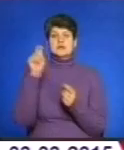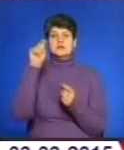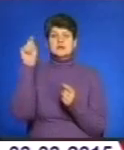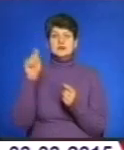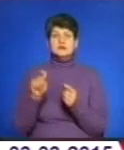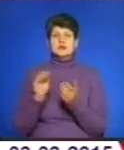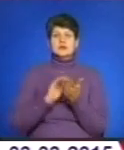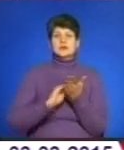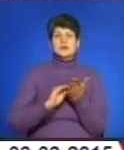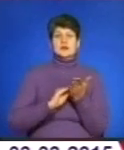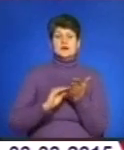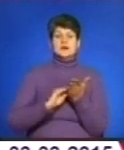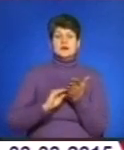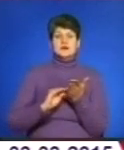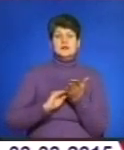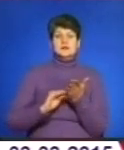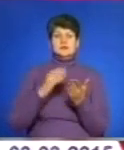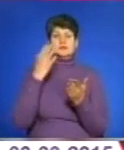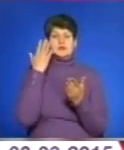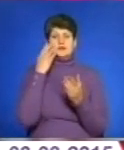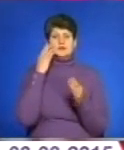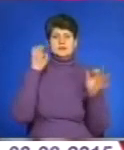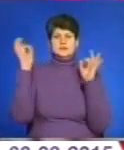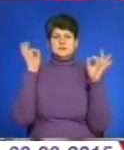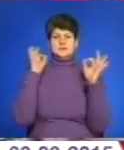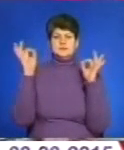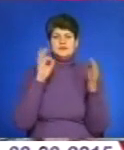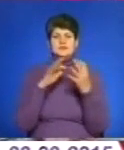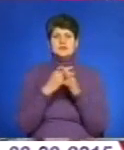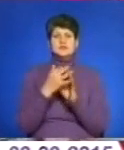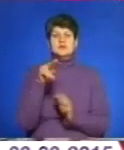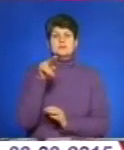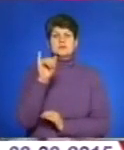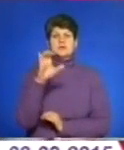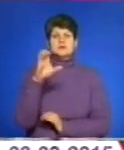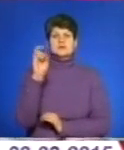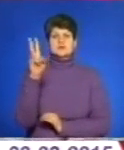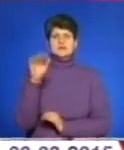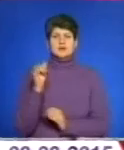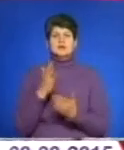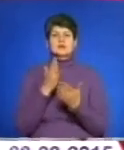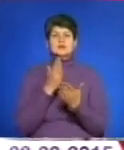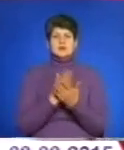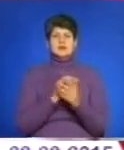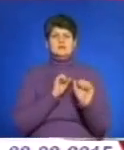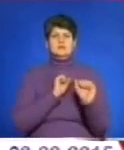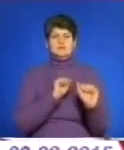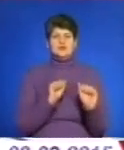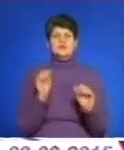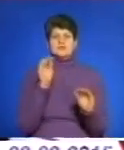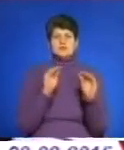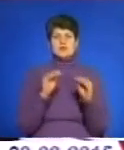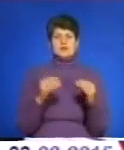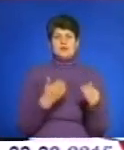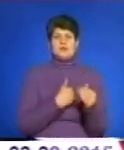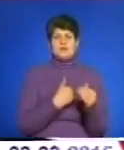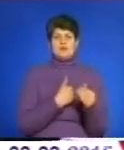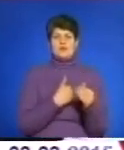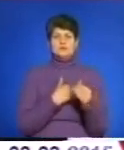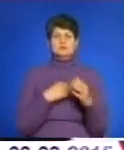написана під свист ворожої артилерії в селищі Піски, де Борис тримає лінію оборони у складі добровольчого батальйону